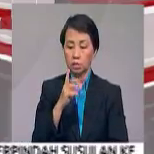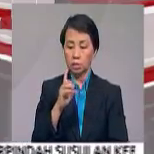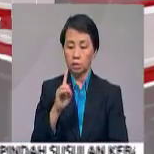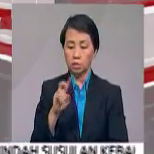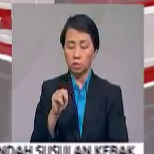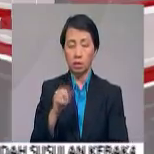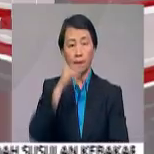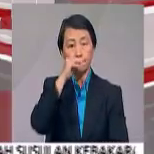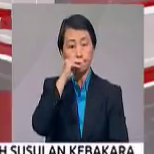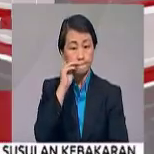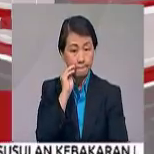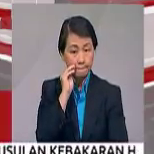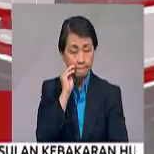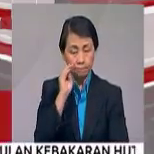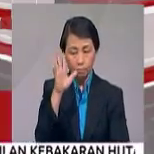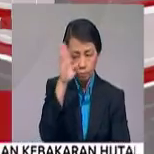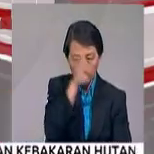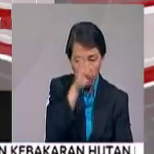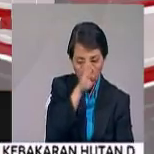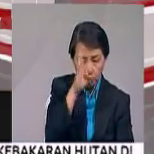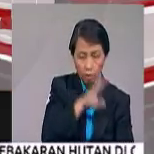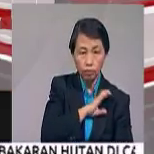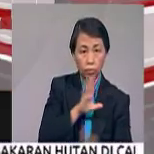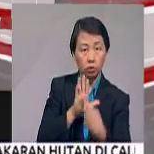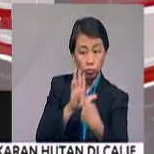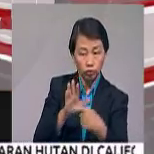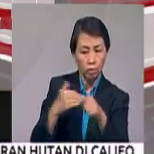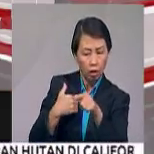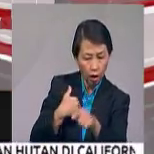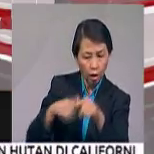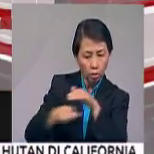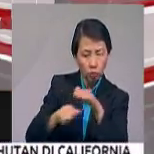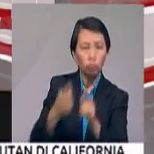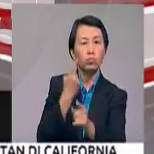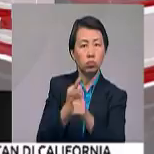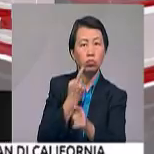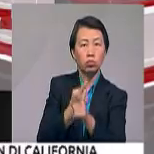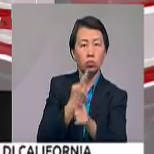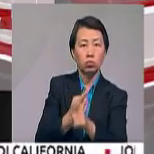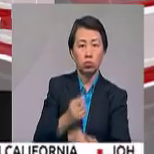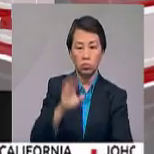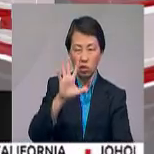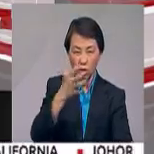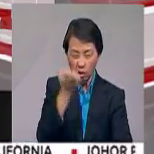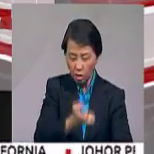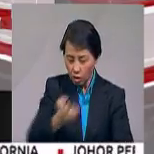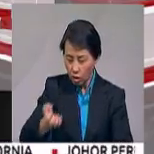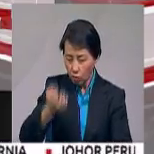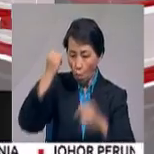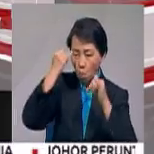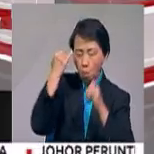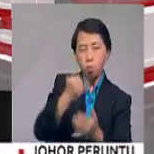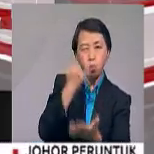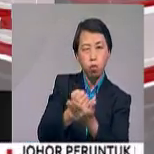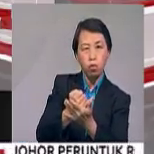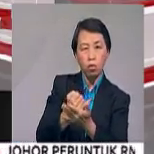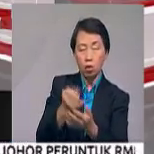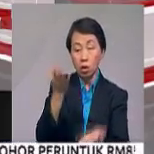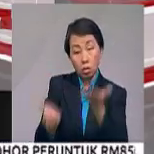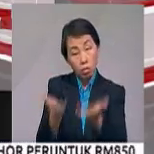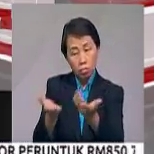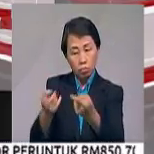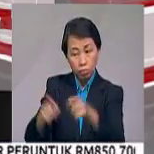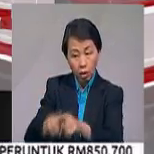Sri Muhyiddin Yassin, risikan polis menunjukkan terdapat asas kukuh elemen keganasan atau kemungkinan berlaku